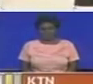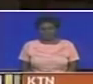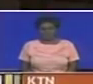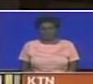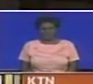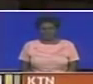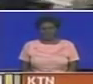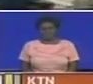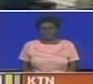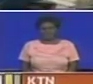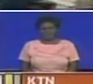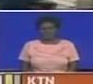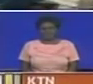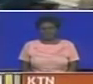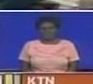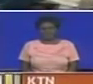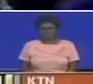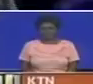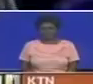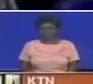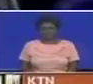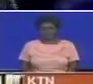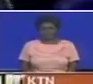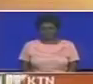Ay. Bro, hala.